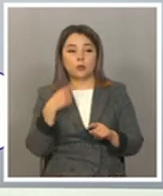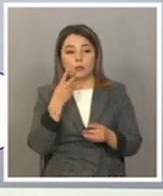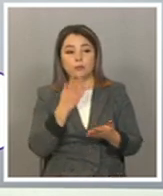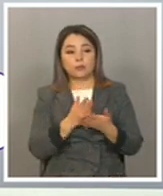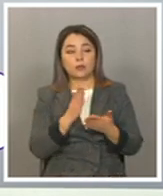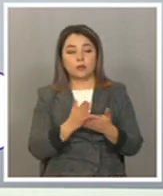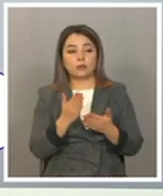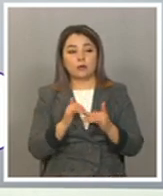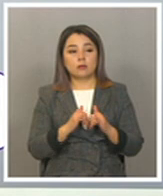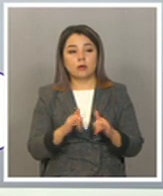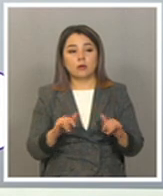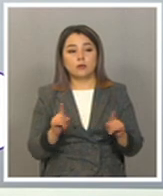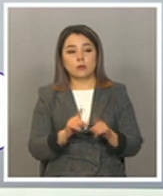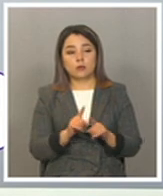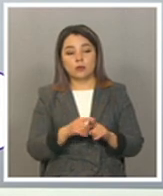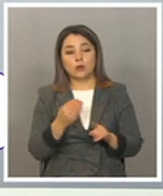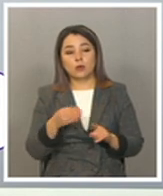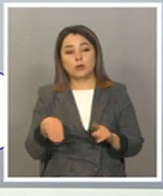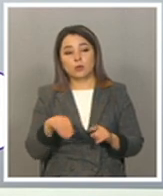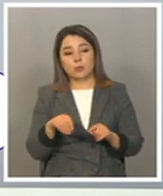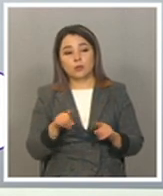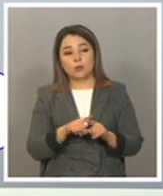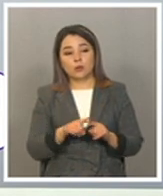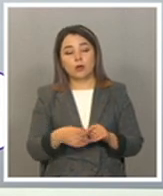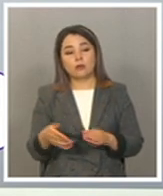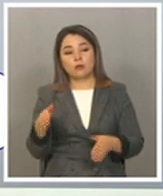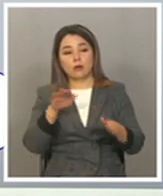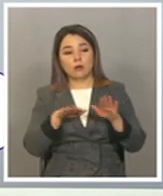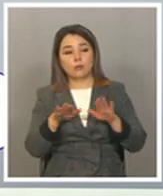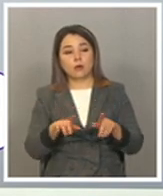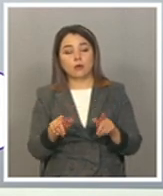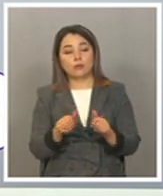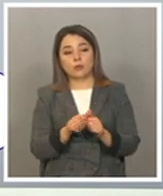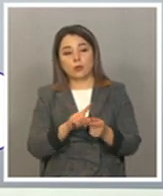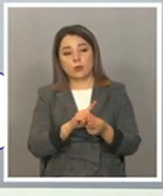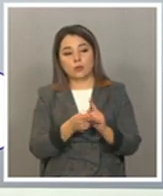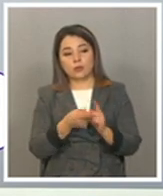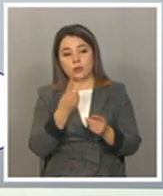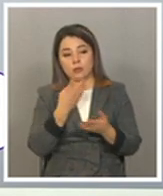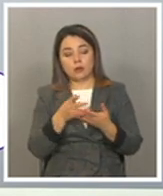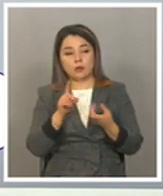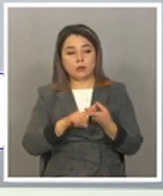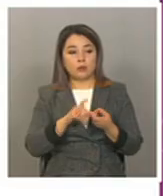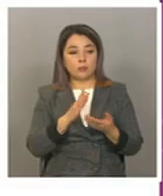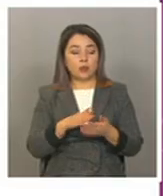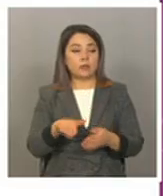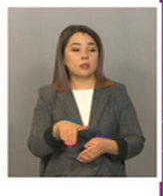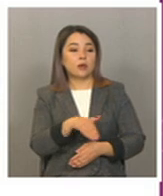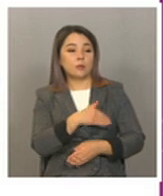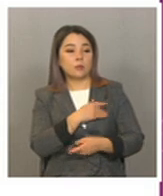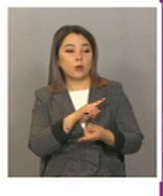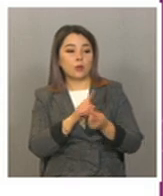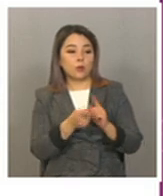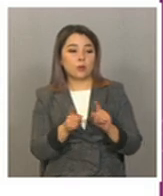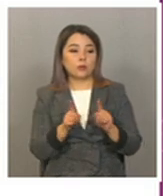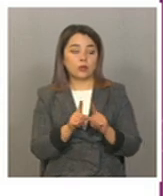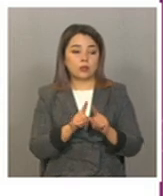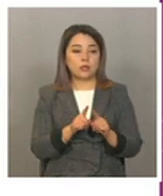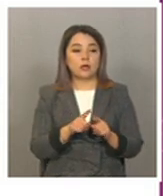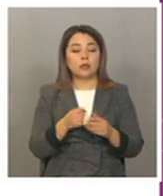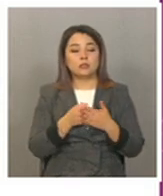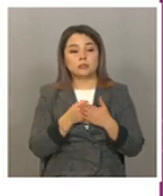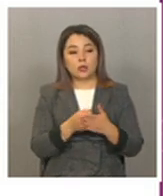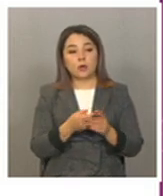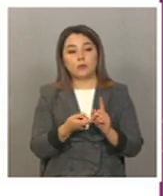ол топырақтың таудың етегінен шыңына байланысты өзгереді. Онда температура өзгеруіне байланысты, қысым өзгеруіне